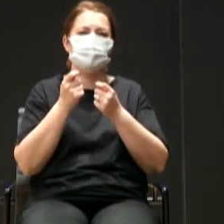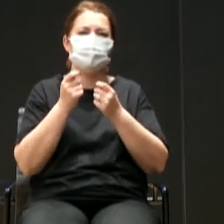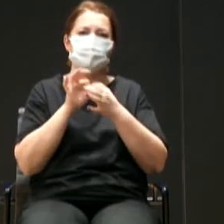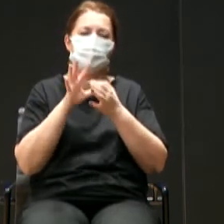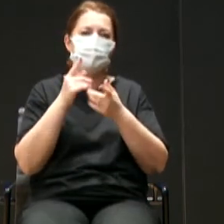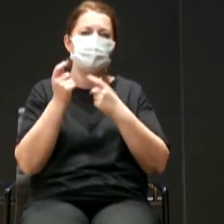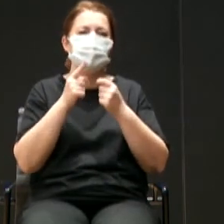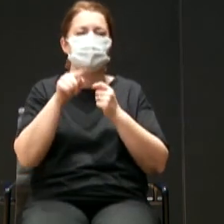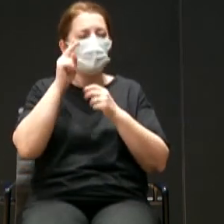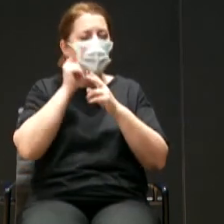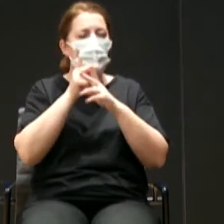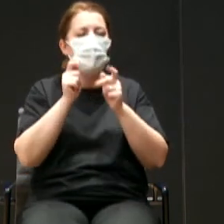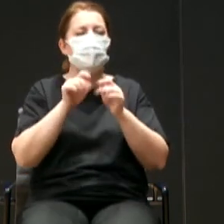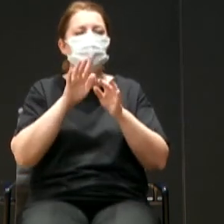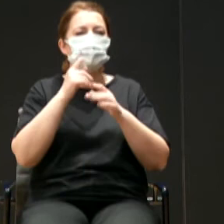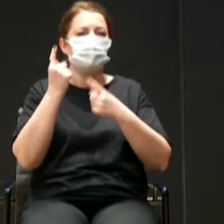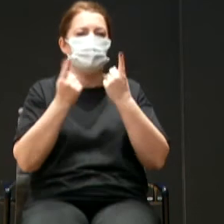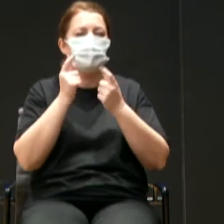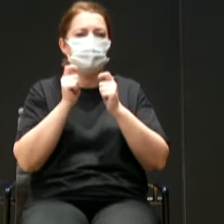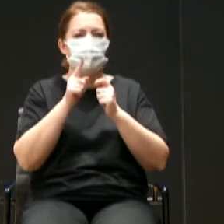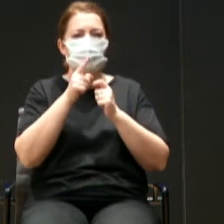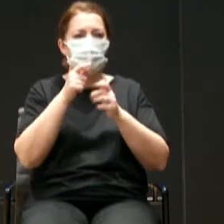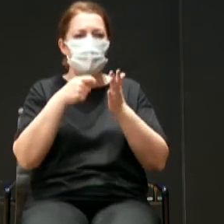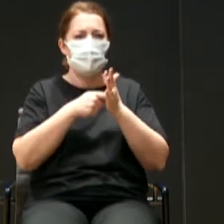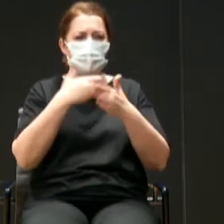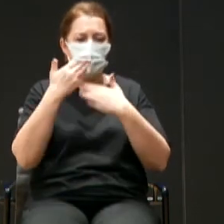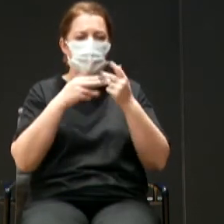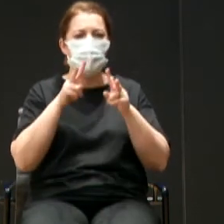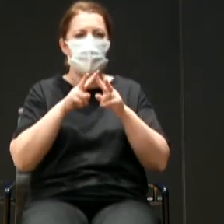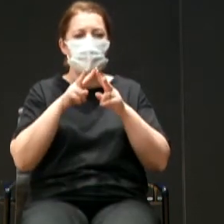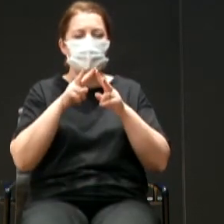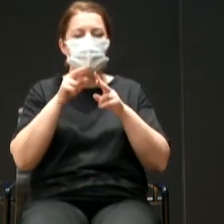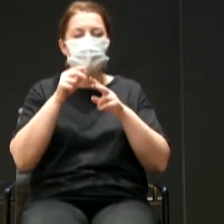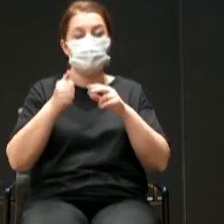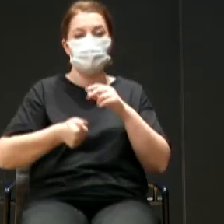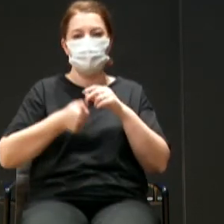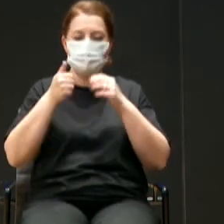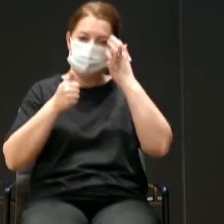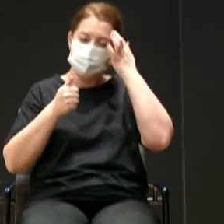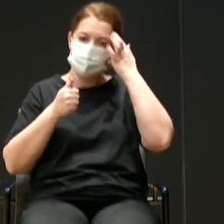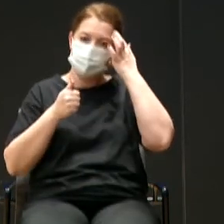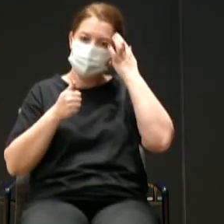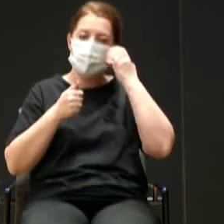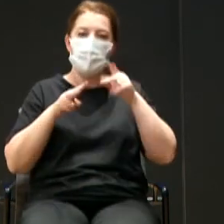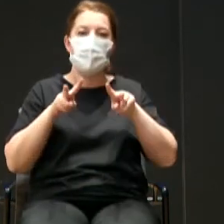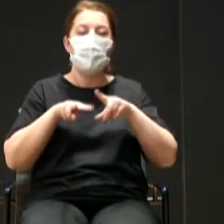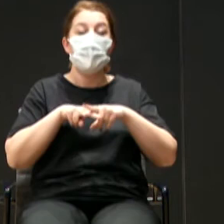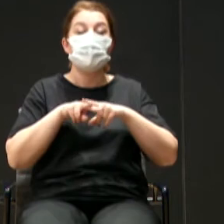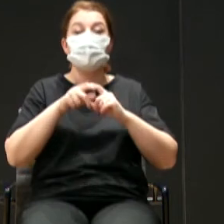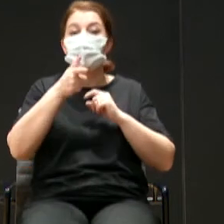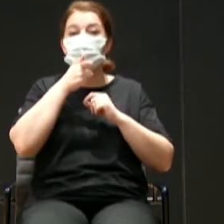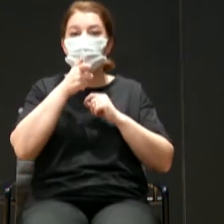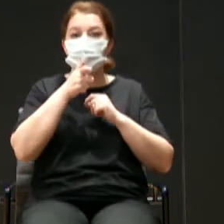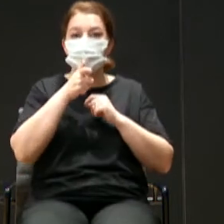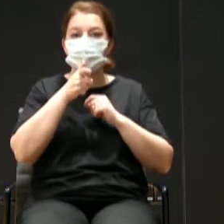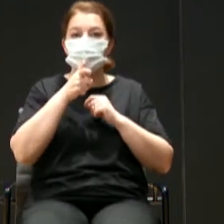hayal edemeyeceğiniz şeyler yapıyor bu isminden bahsettiğiniz Mehmet Murat Çalık. Konut parselimiz var Adnan Kahveci'de.